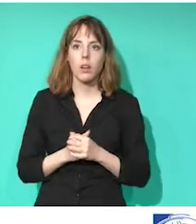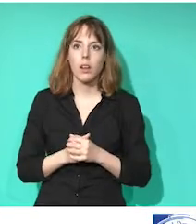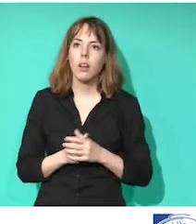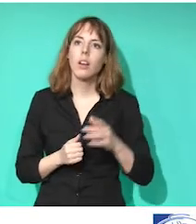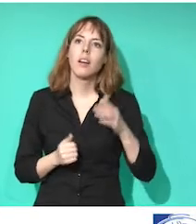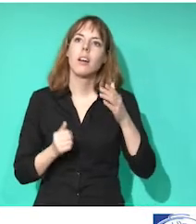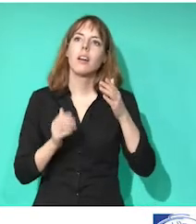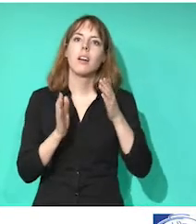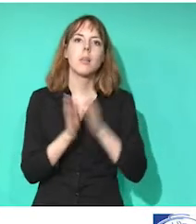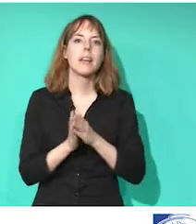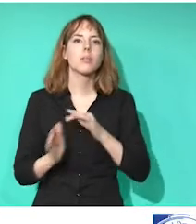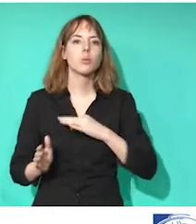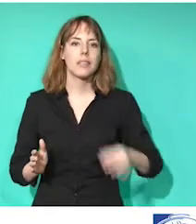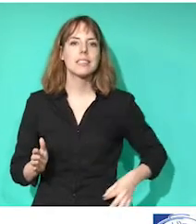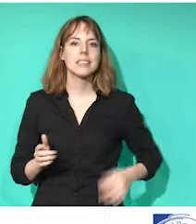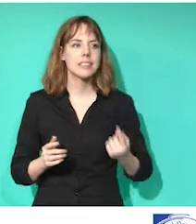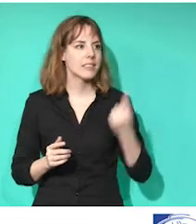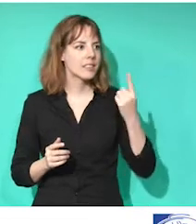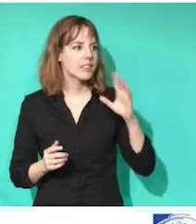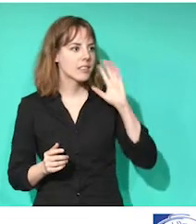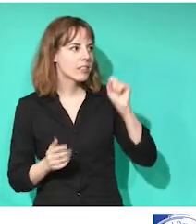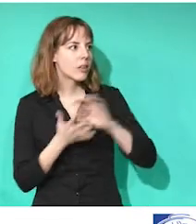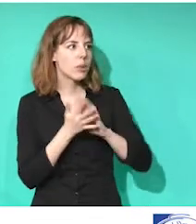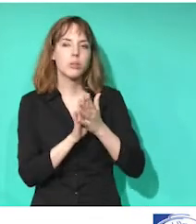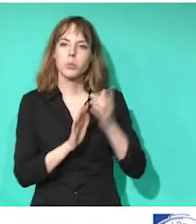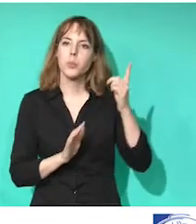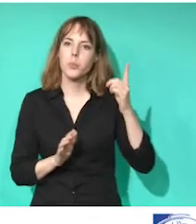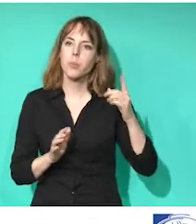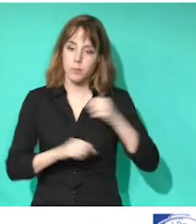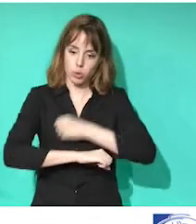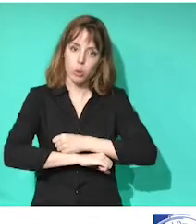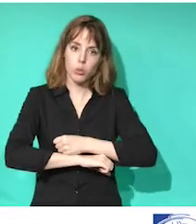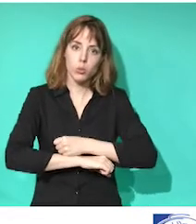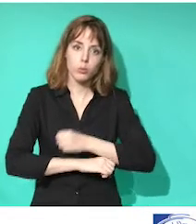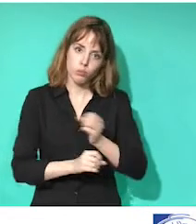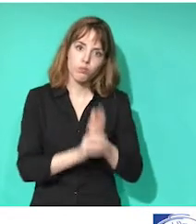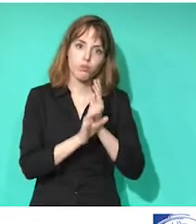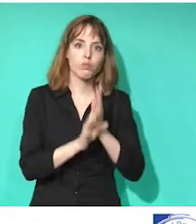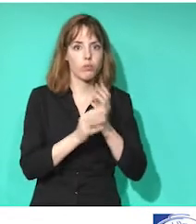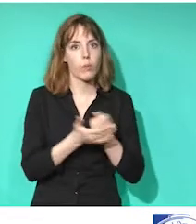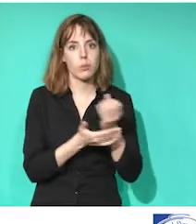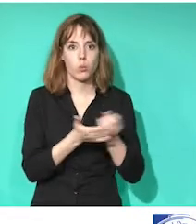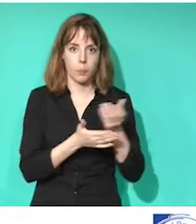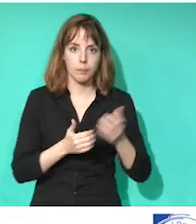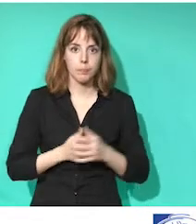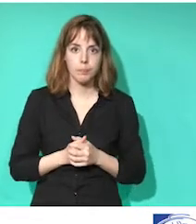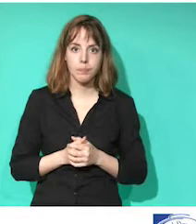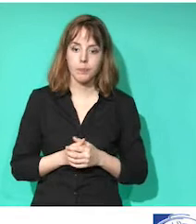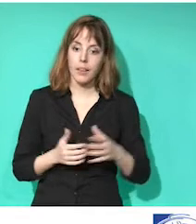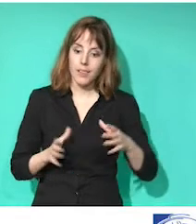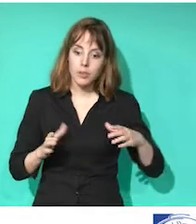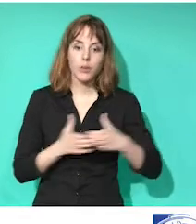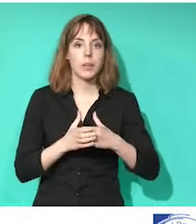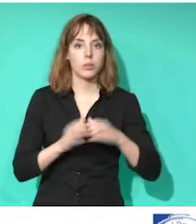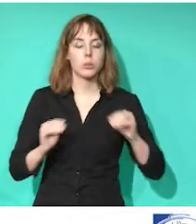pouvez retrouver l'association dans les couloirs. Vous trouverez un stand avec de nombreuses infos. Voilà, on a mis en place cette